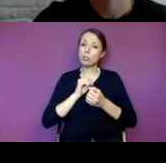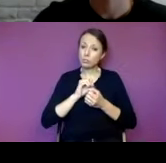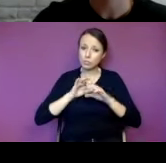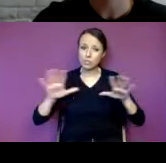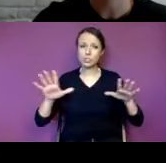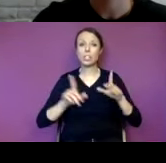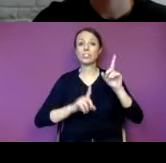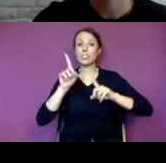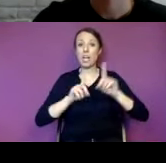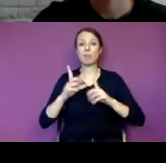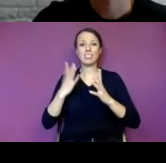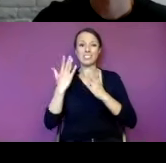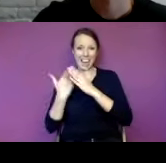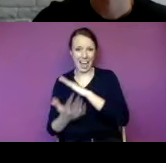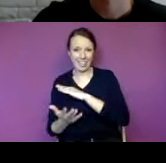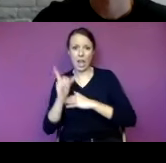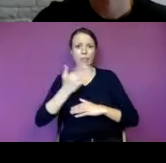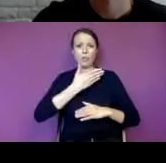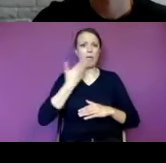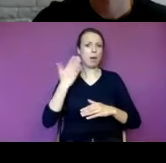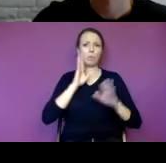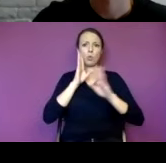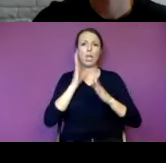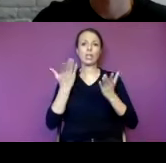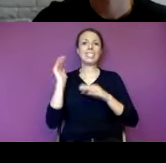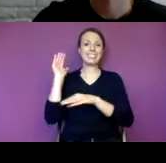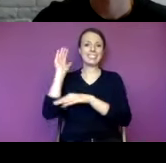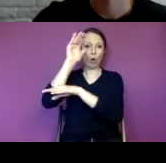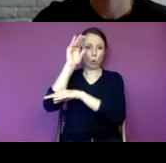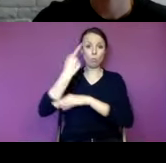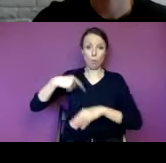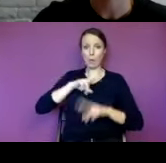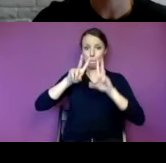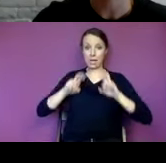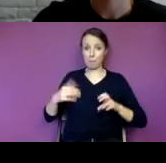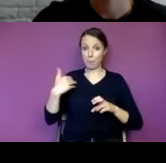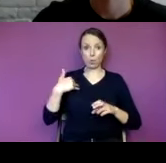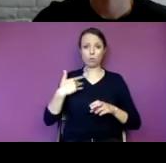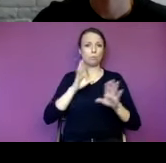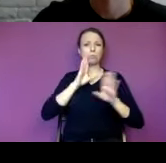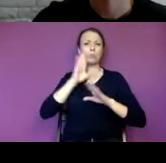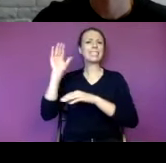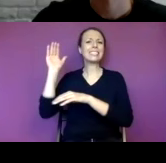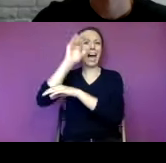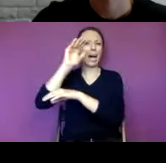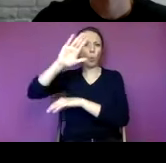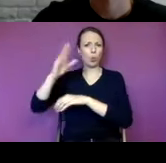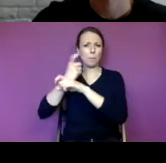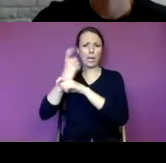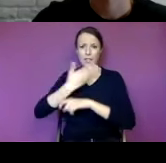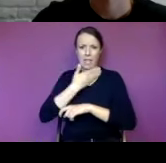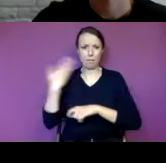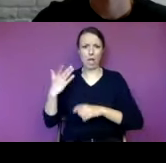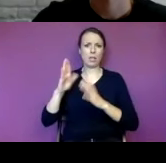nie jest tak, jak na Zachodzie w naszych badań wynika, że jakby wprowadza się tak, że wypychana jest